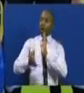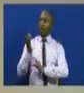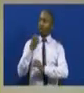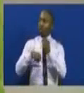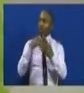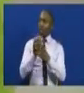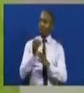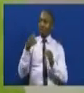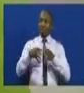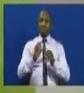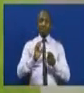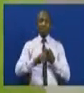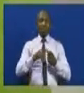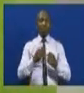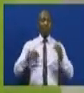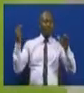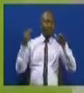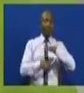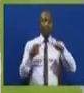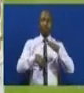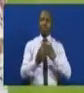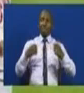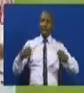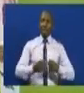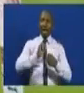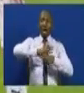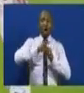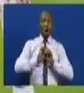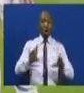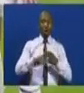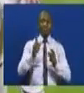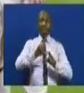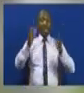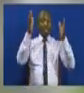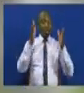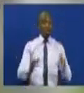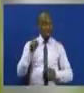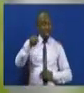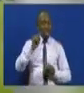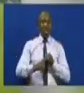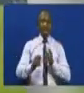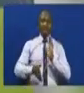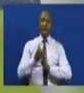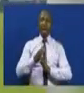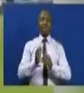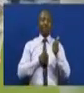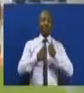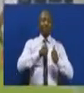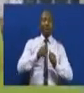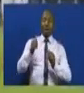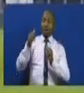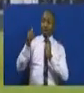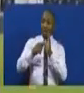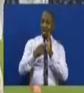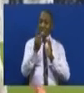baada kufungwa kutokana na janga la ugonjwa wa corona. Ligi kuu ya Italia Serie A inategemewa kuanza kutimua vumbi kati ya Mei 27